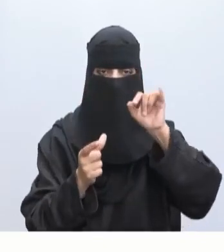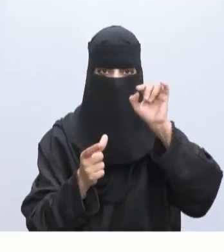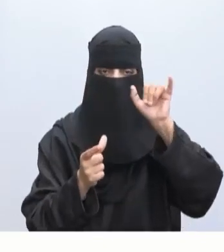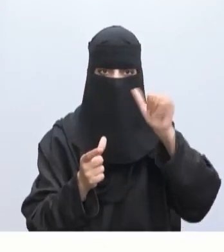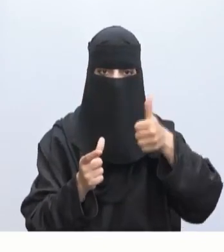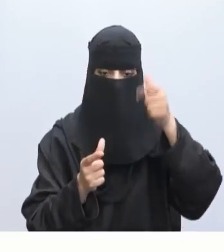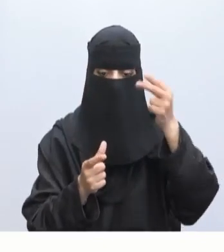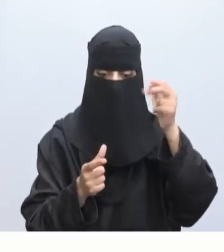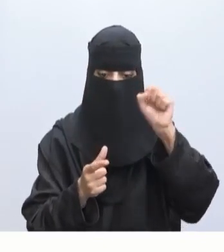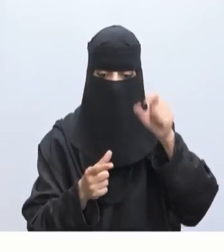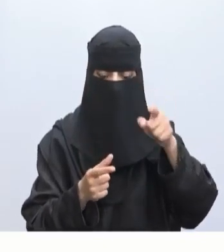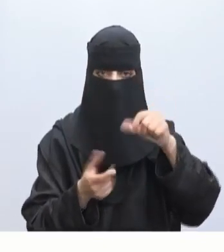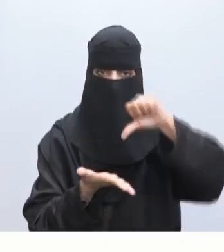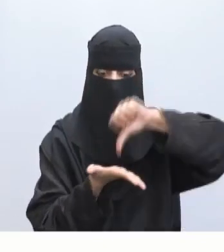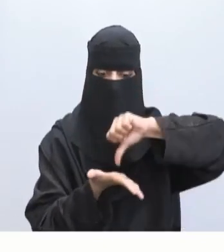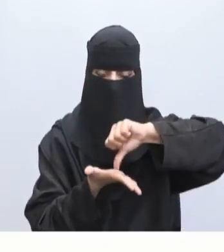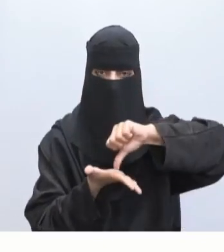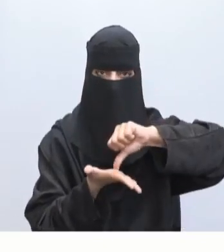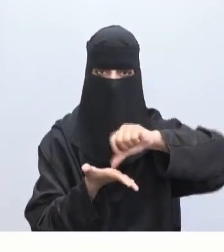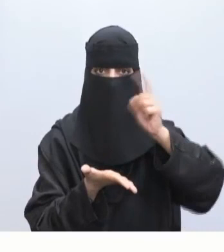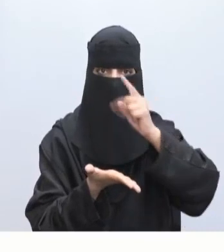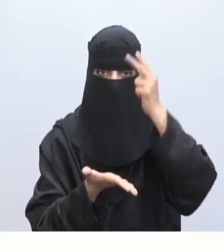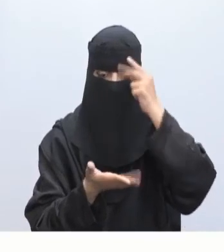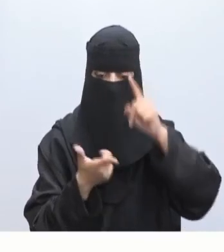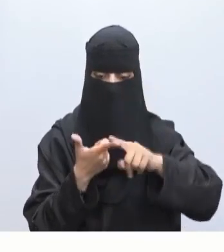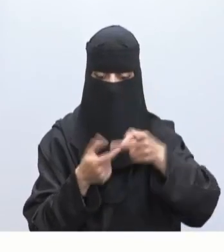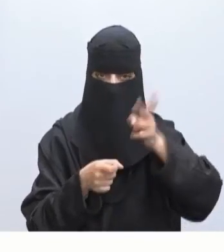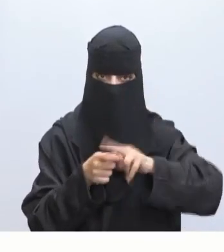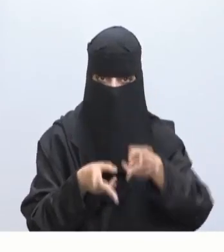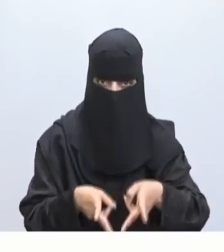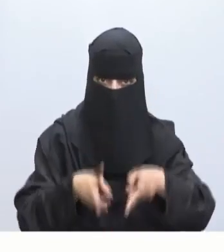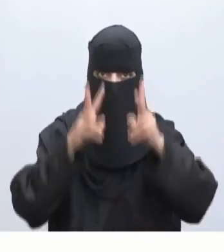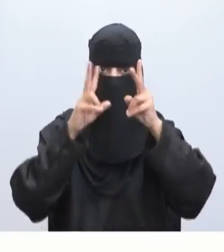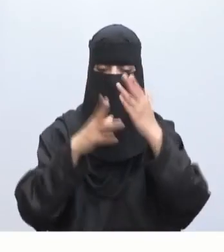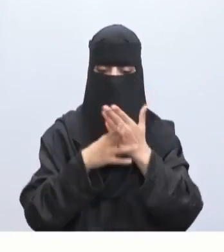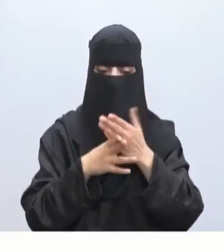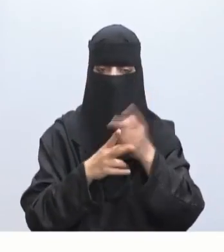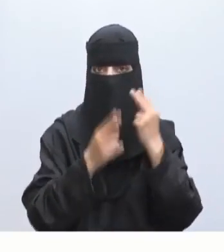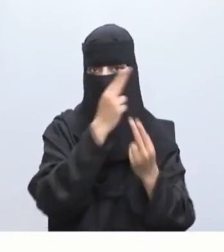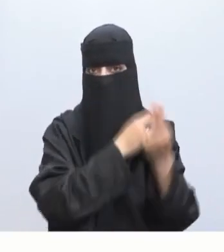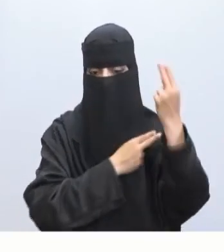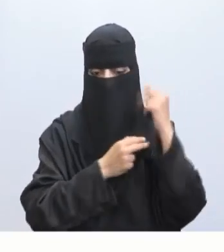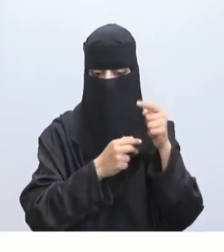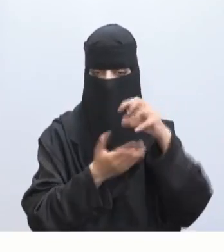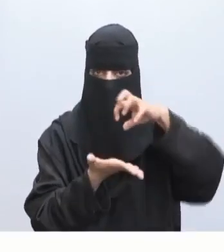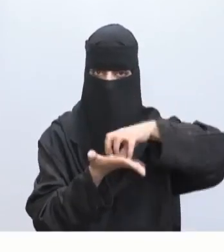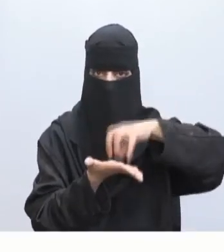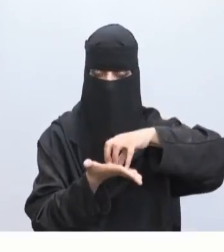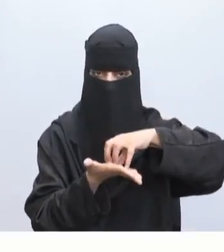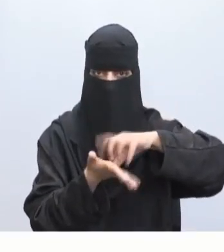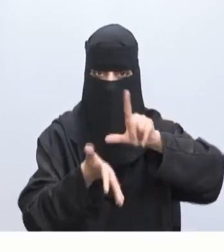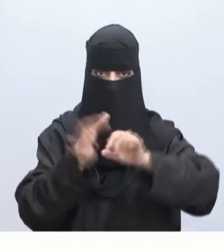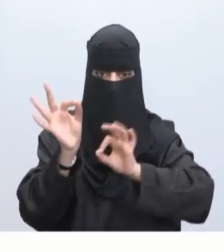السعوديه الثانيه بذلك معيدا لامجاد هذه المدينه التاريخيه ذات الموقع